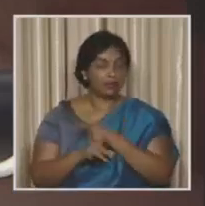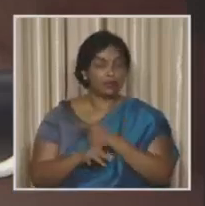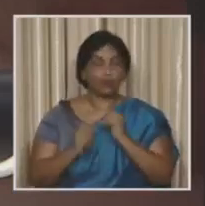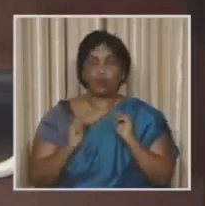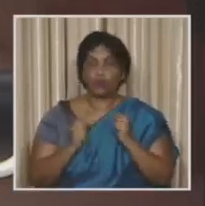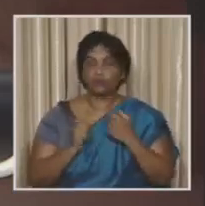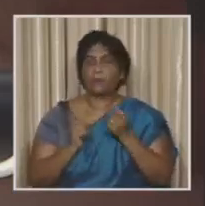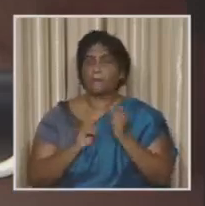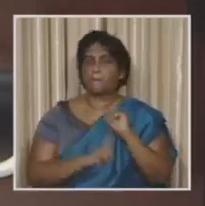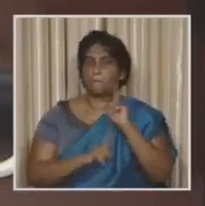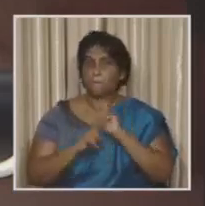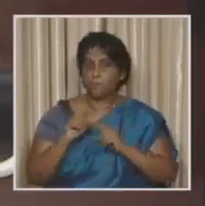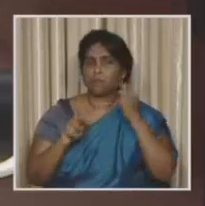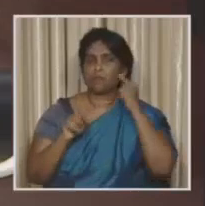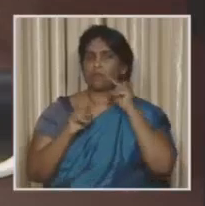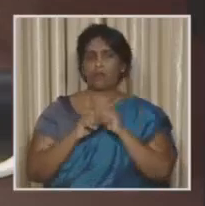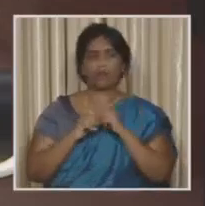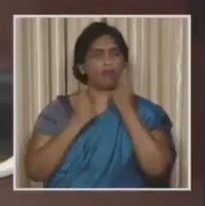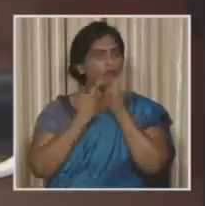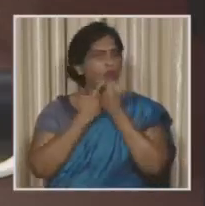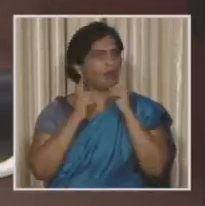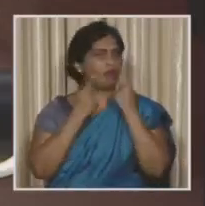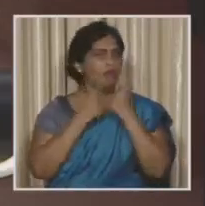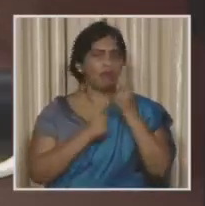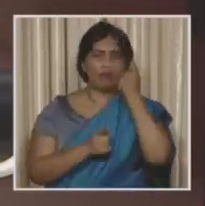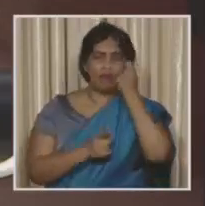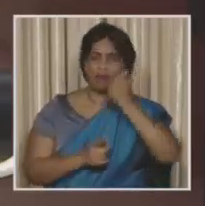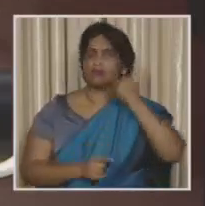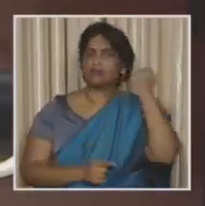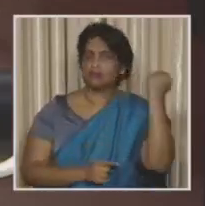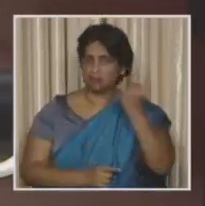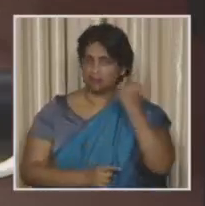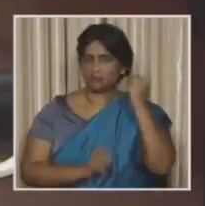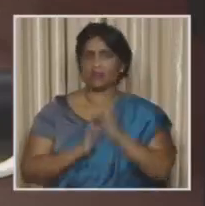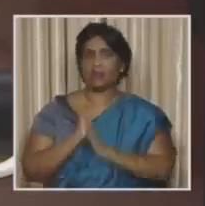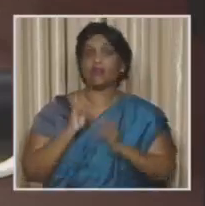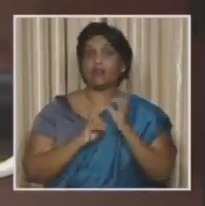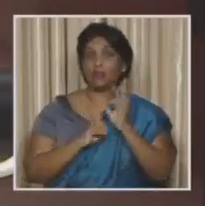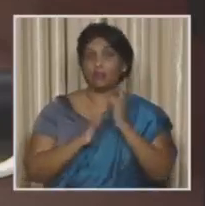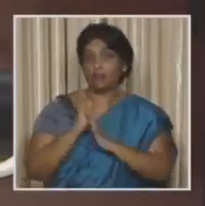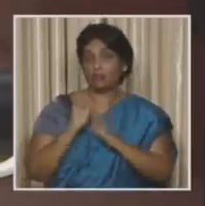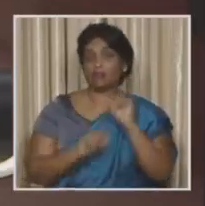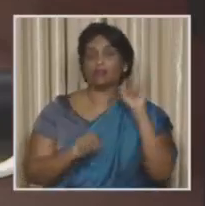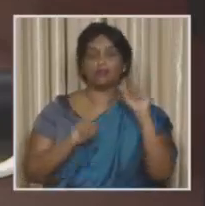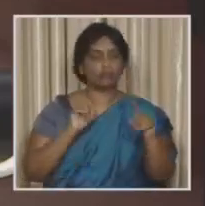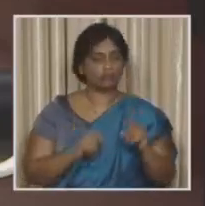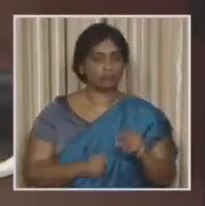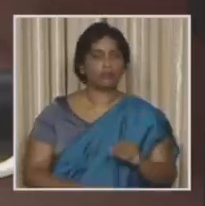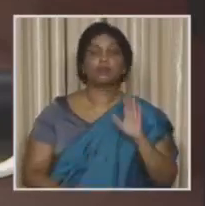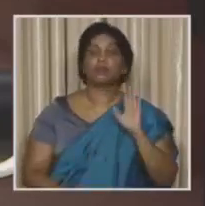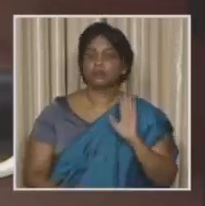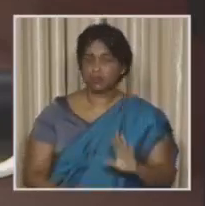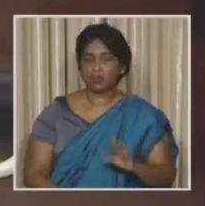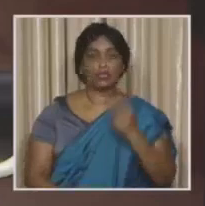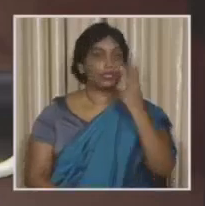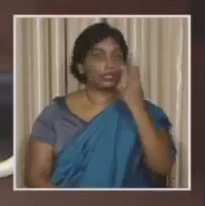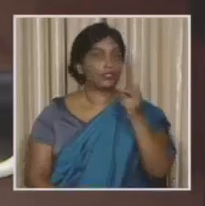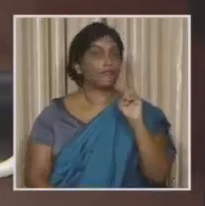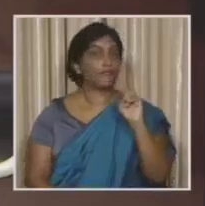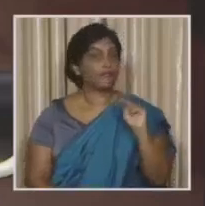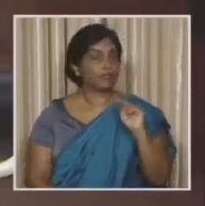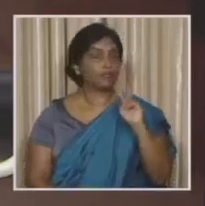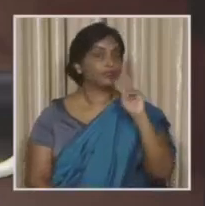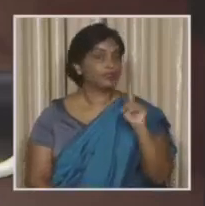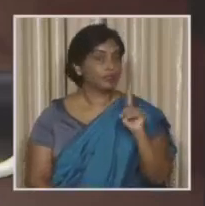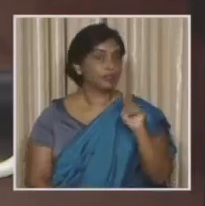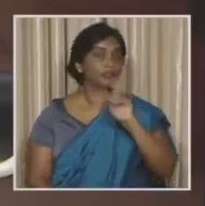පාර්ලිමේන්තුවේ විටින් විට මේ පිළිබඳ පරස්පරසා අදහස් ඉදිරිපත් කළද මන්ත්‍රීවරුන් ගැන හදාන් කරන්න හැබැයි 2020